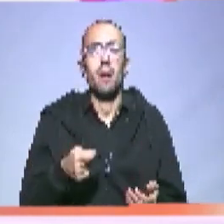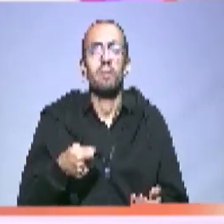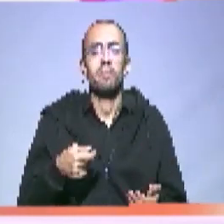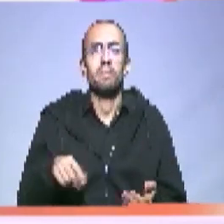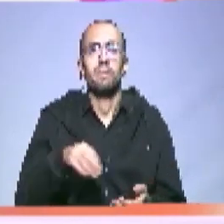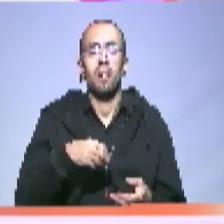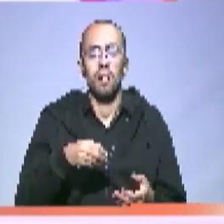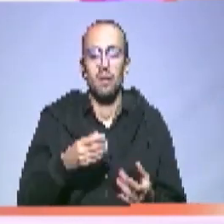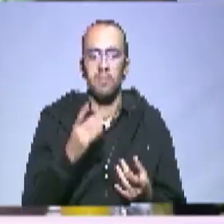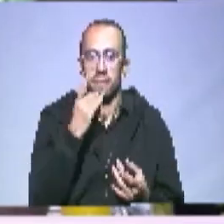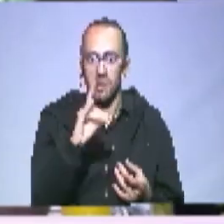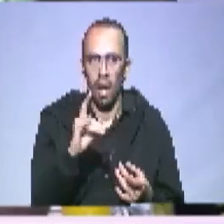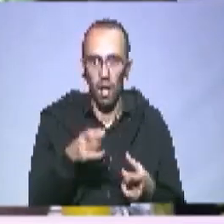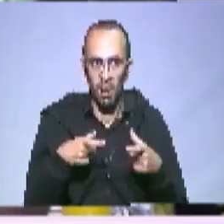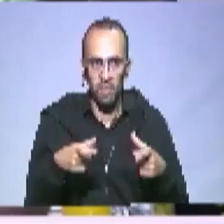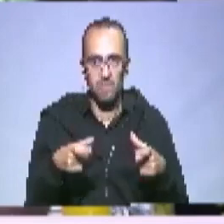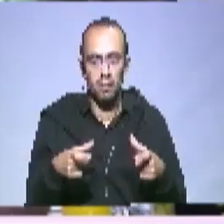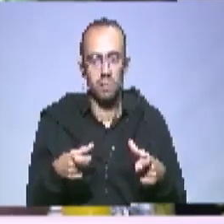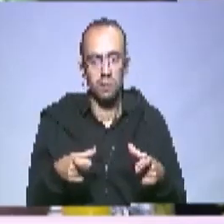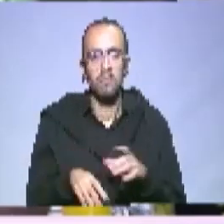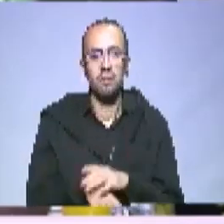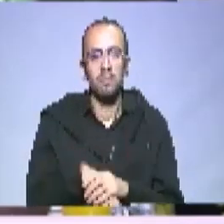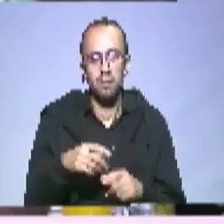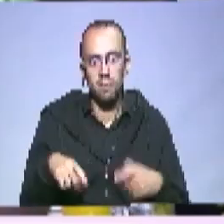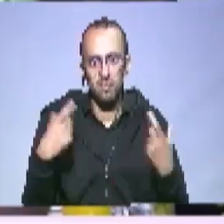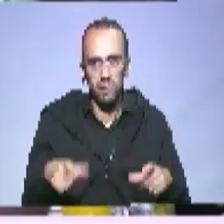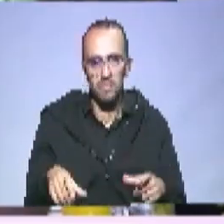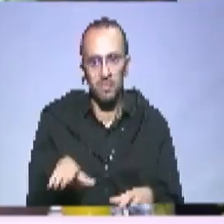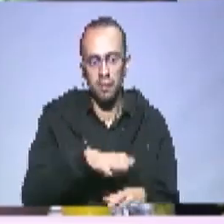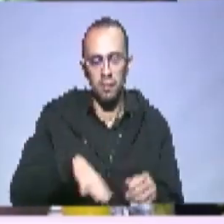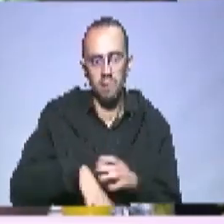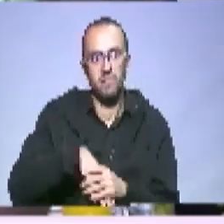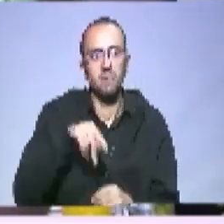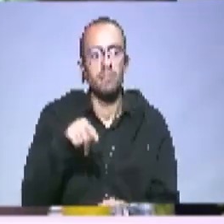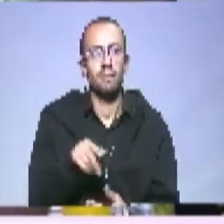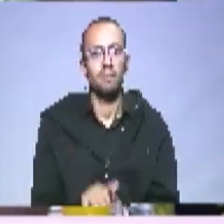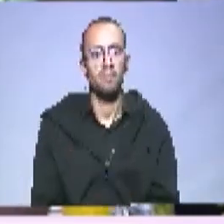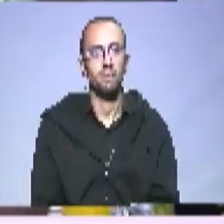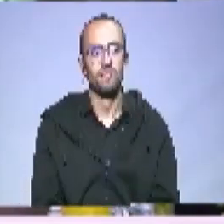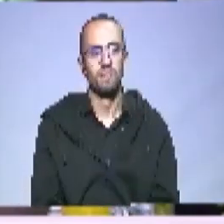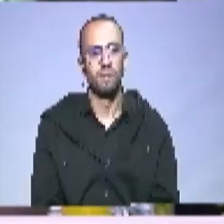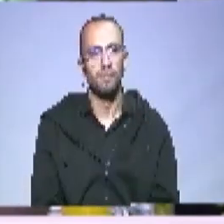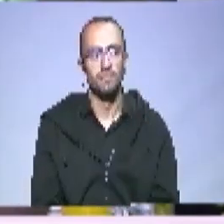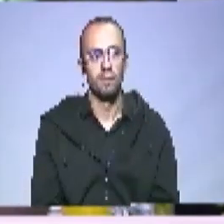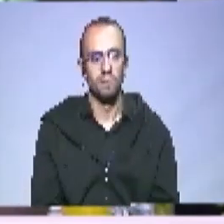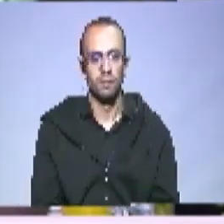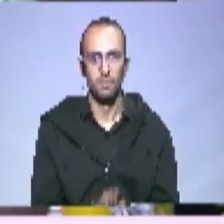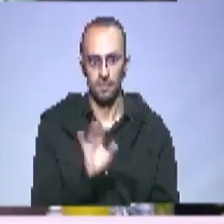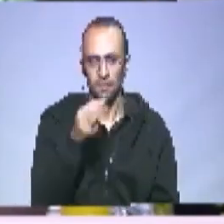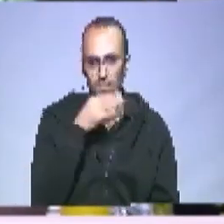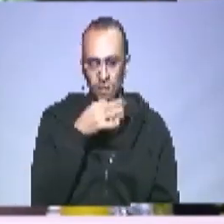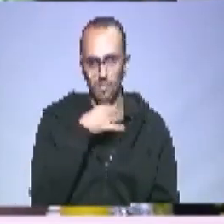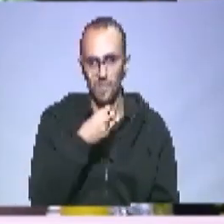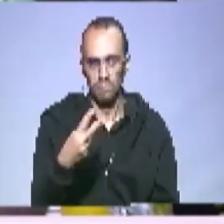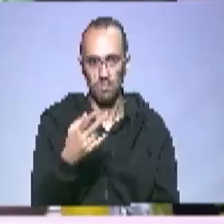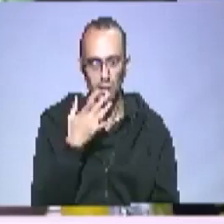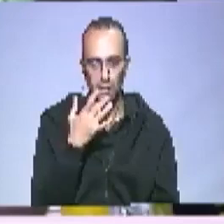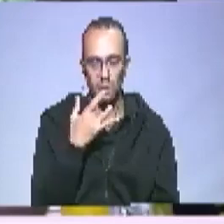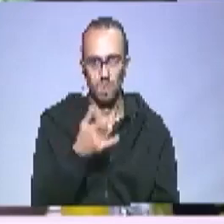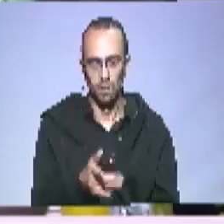هنا على النار، وهنشوف القصه تمشي ازاي. ماشي. دي خلاص كده تقريبا،